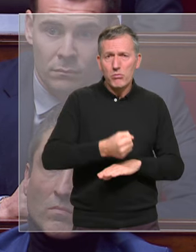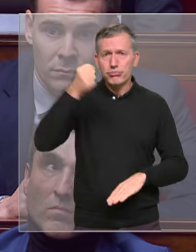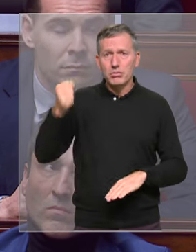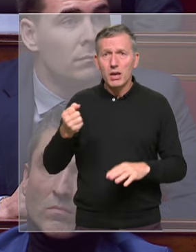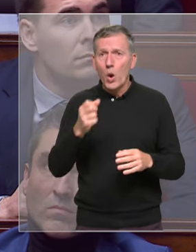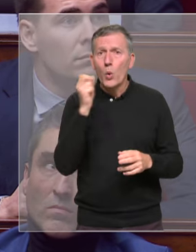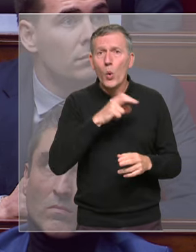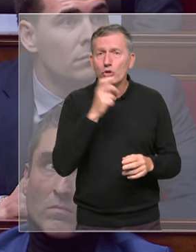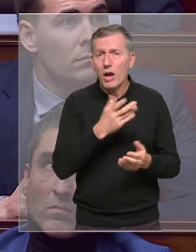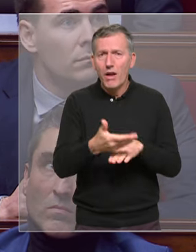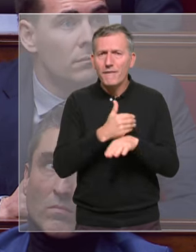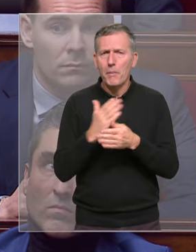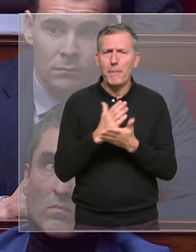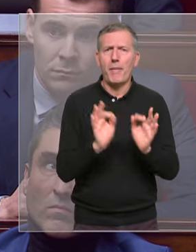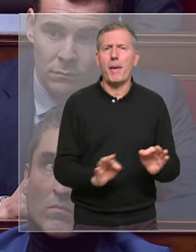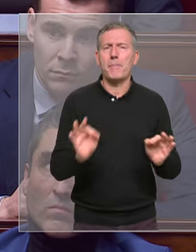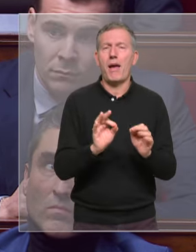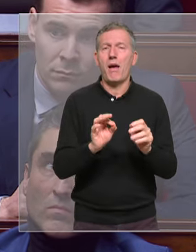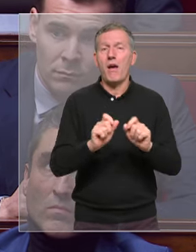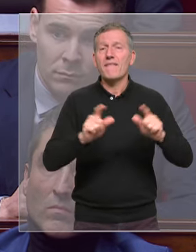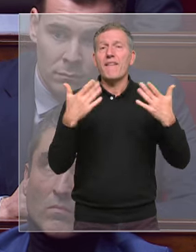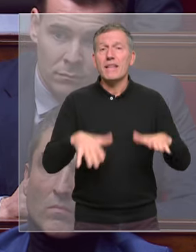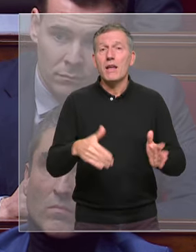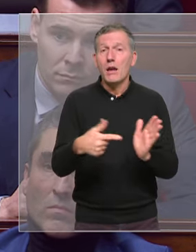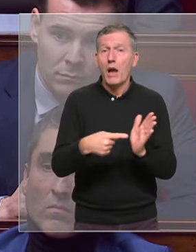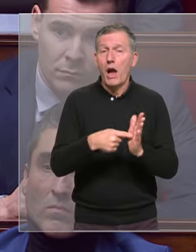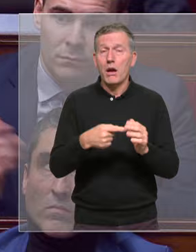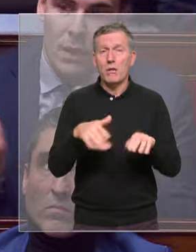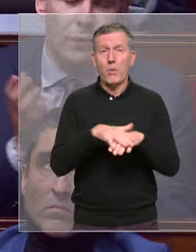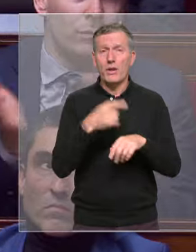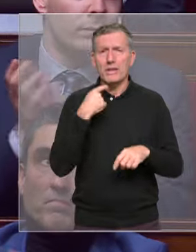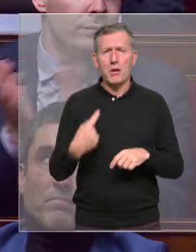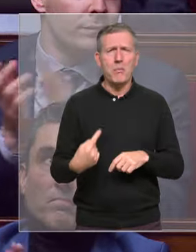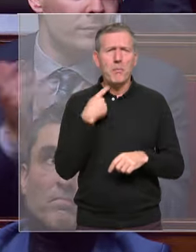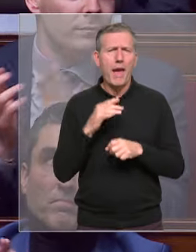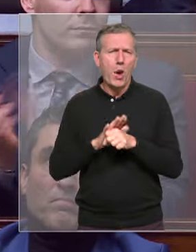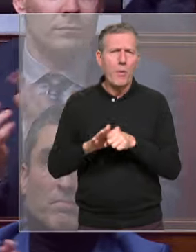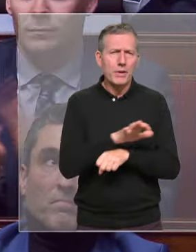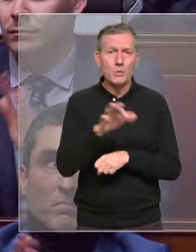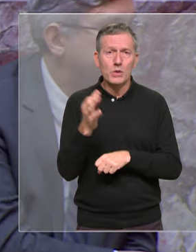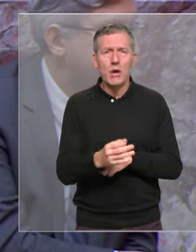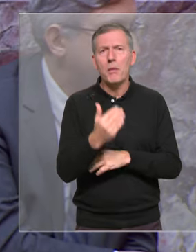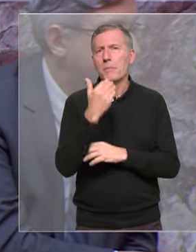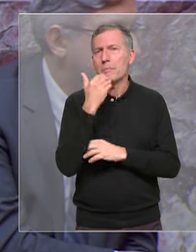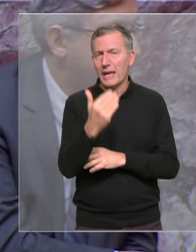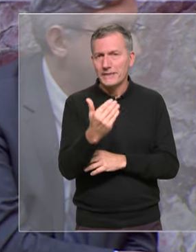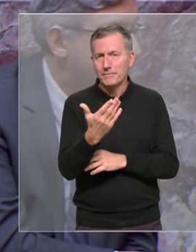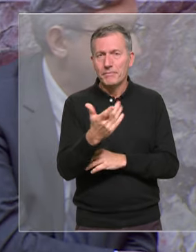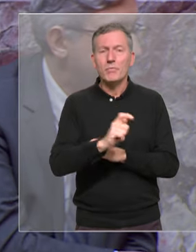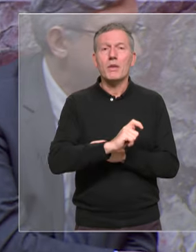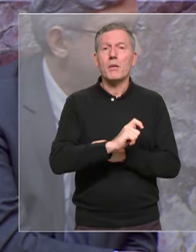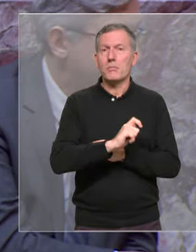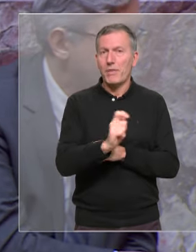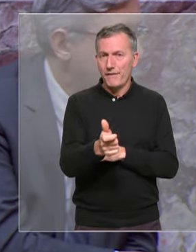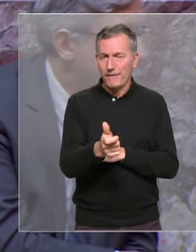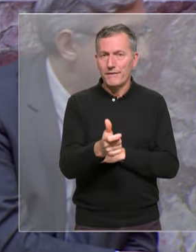anticipé ? À quand la fin de cette politique de perdant-perdant ? Je vous remercie. Je vous remercie. La parole est à Madame